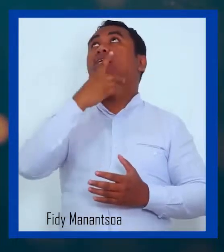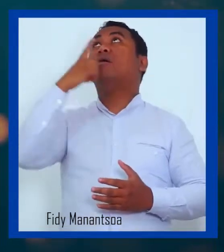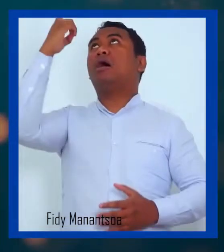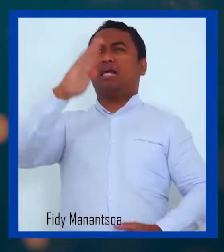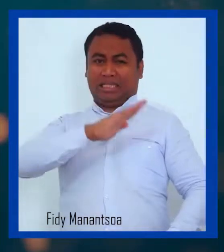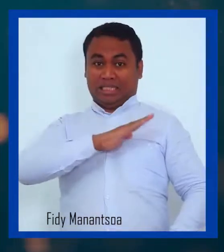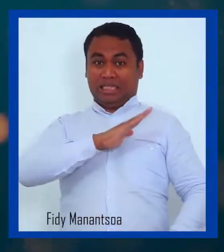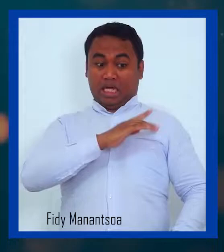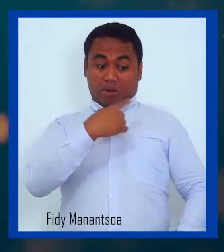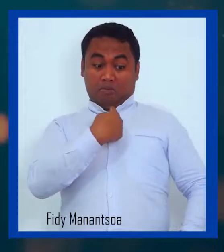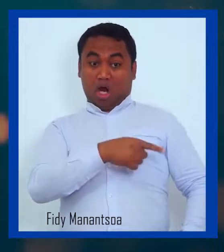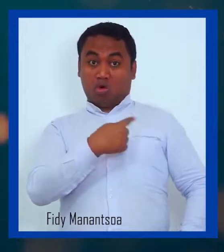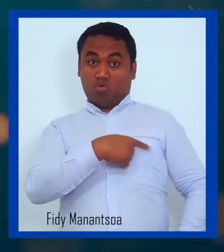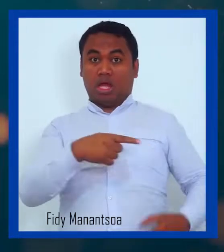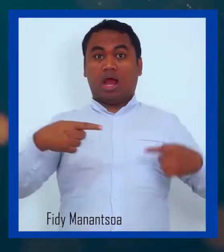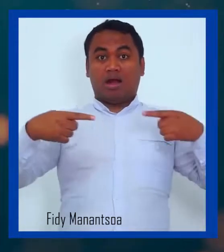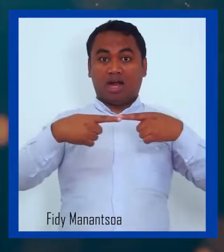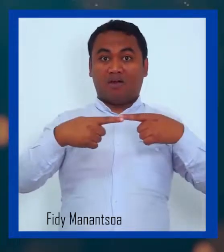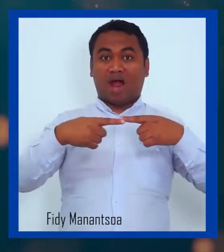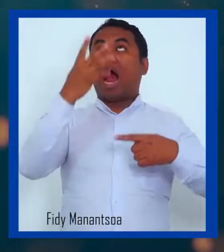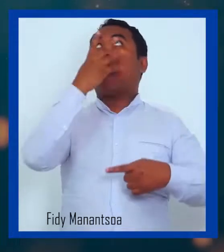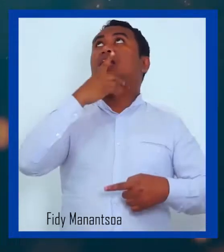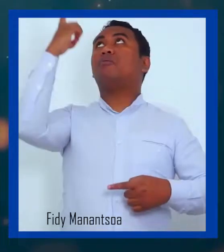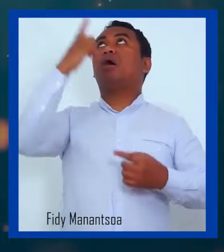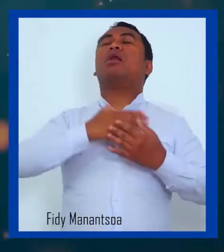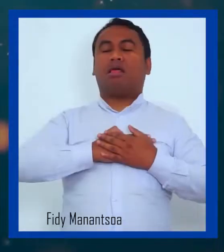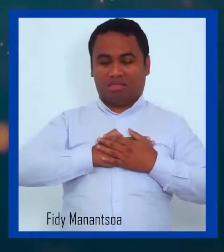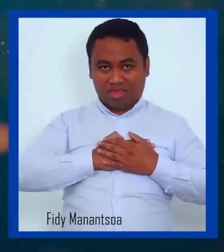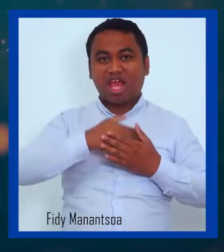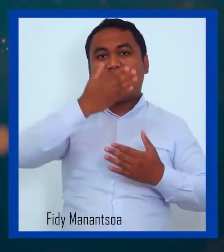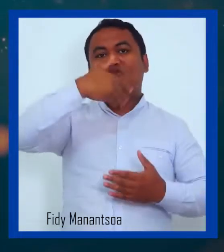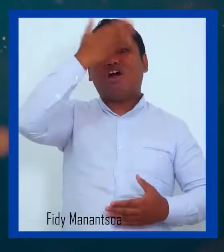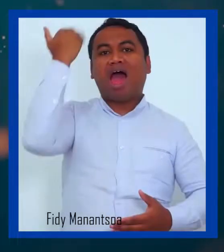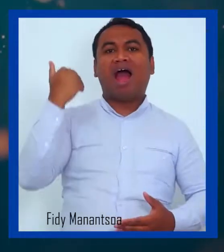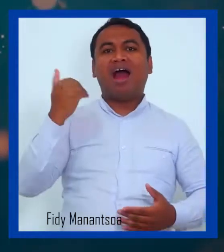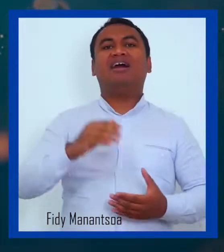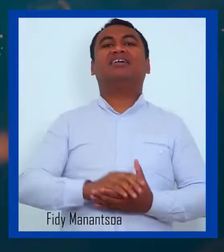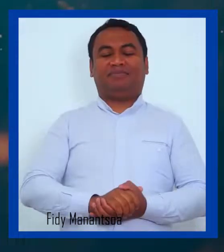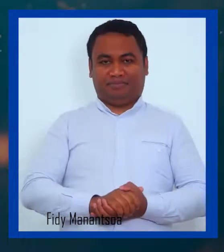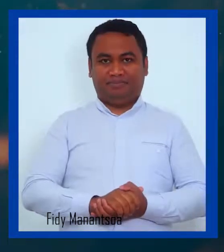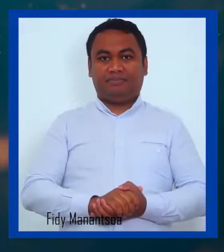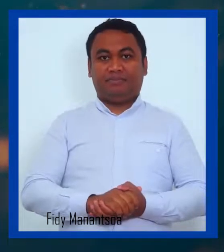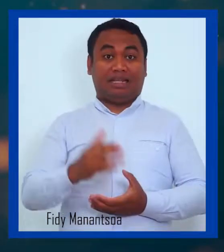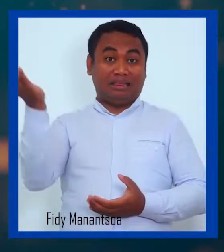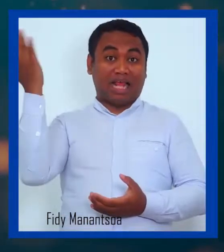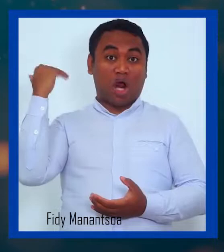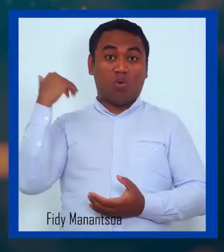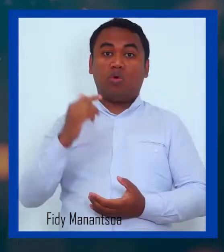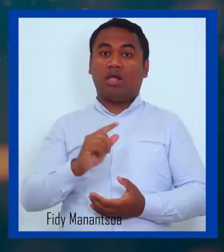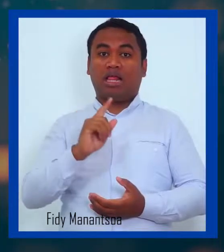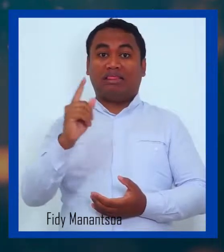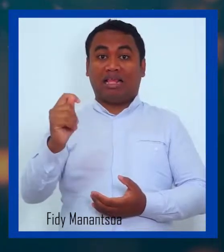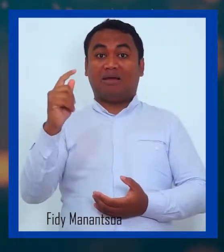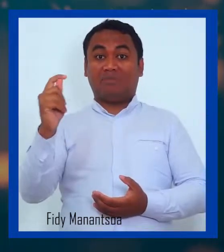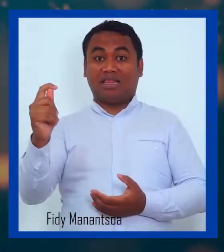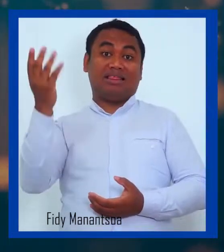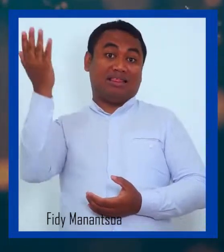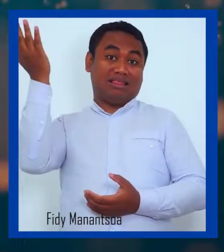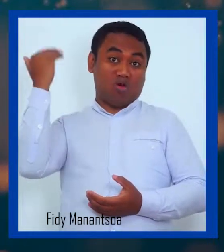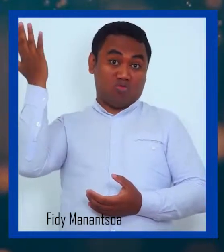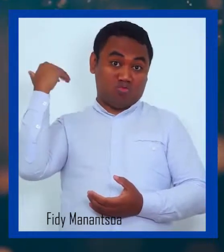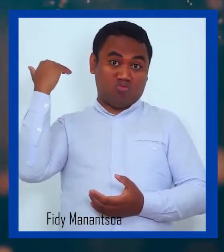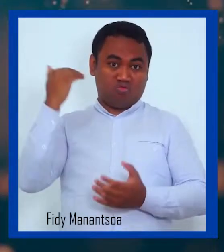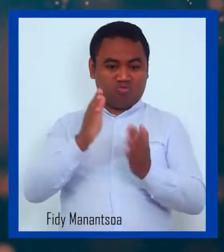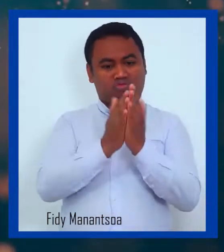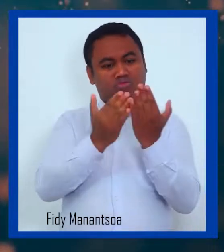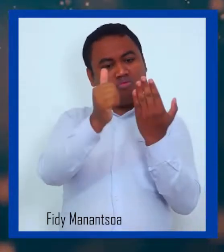mpanota tsy miova mihitsy ny fitiavany azy. Satria efa nambarany tany amin'ny testamenta taloha ohatra ny amin'ny hoe fitiavana mandrakizay no